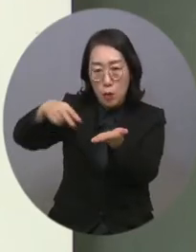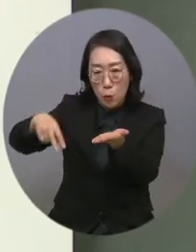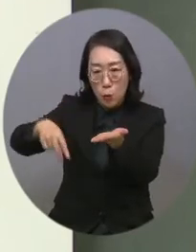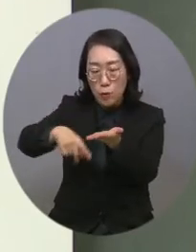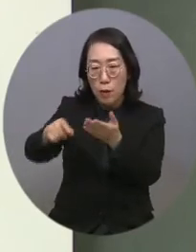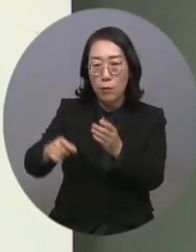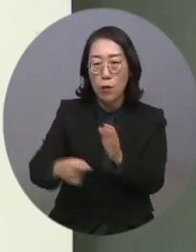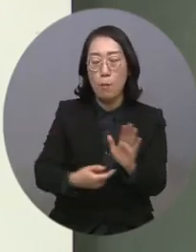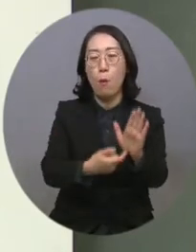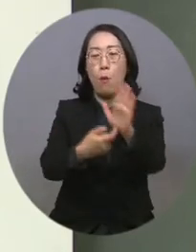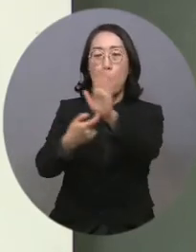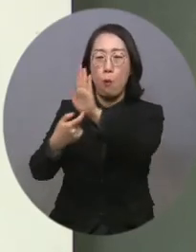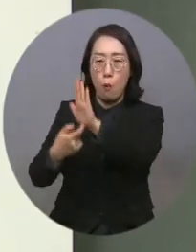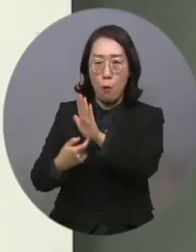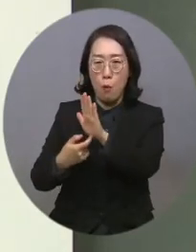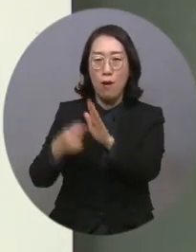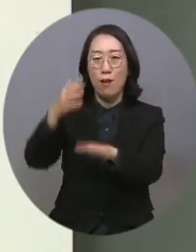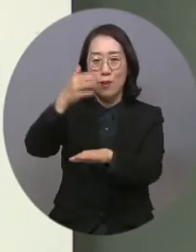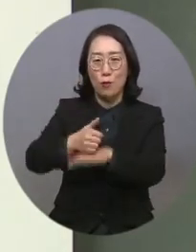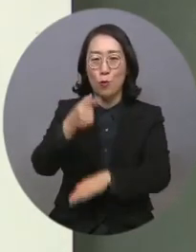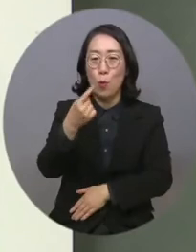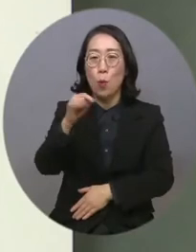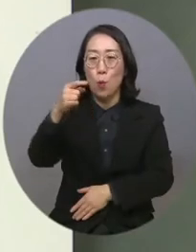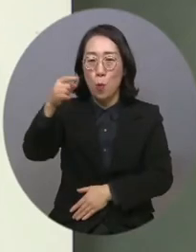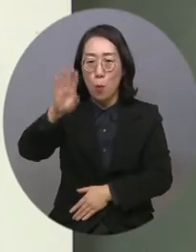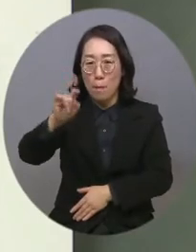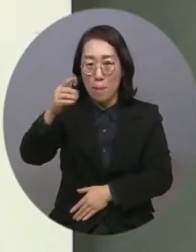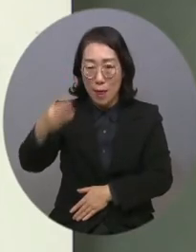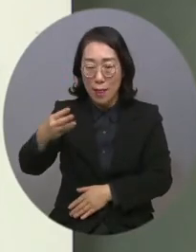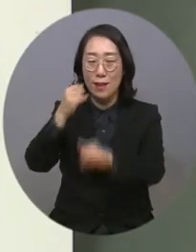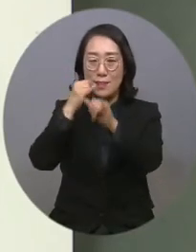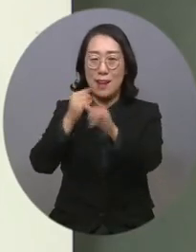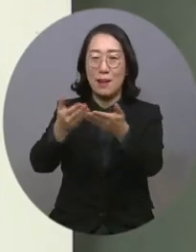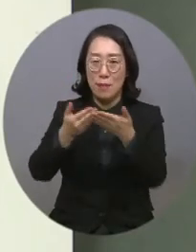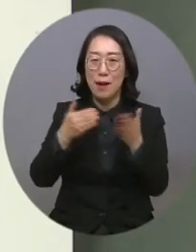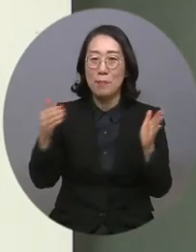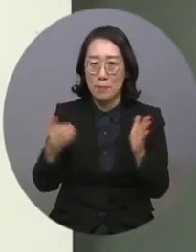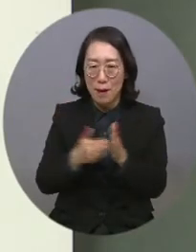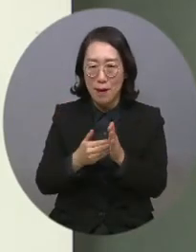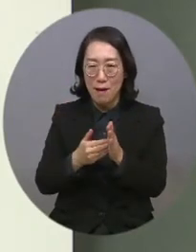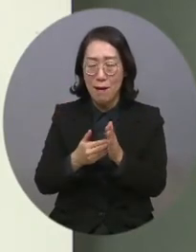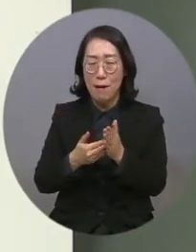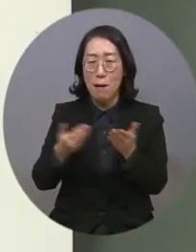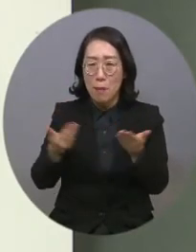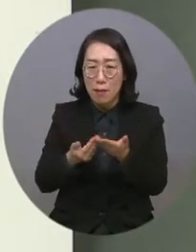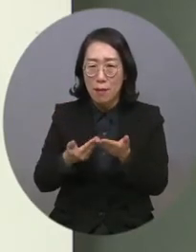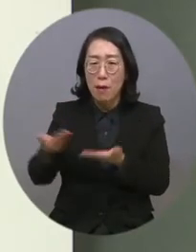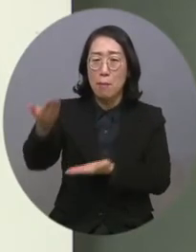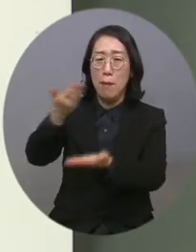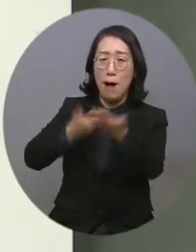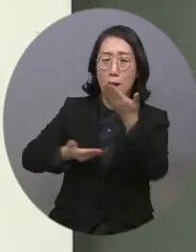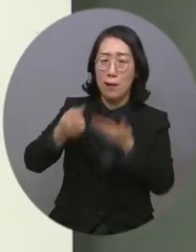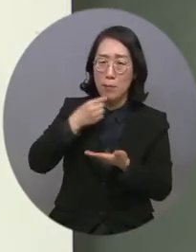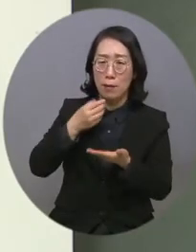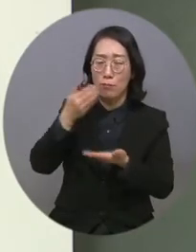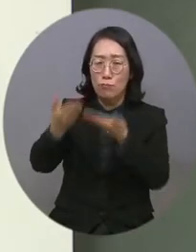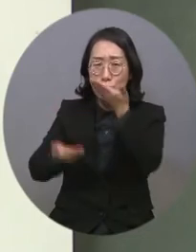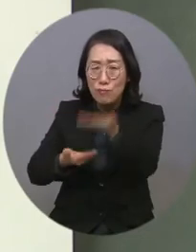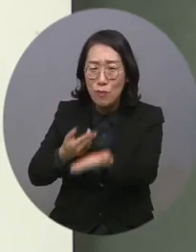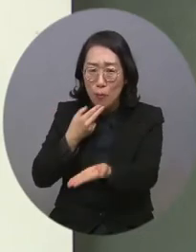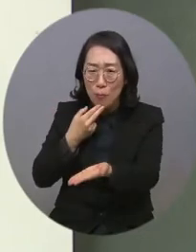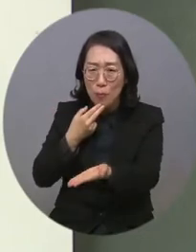해야 노벨상도 받고 맞습니다. 뭐 하지 그냥 외국의 문학만 자꾸 들여오면은 이건 좀